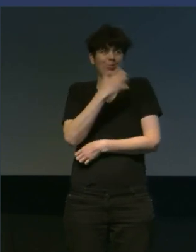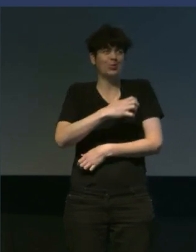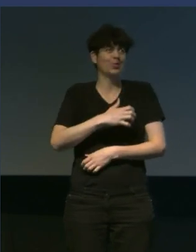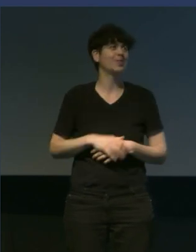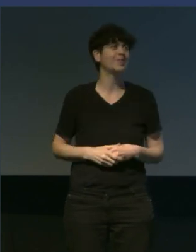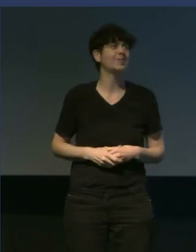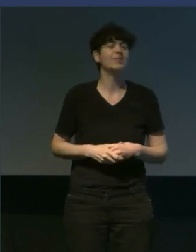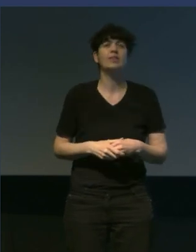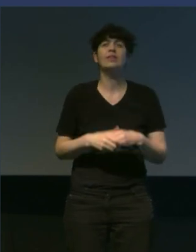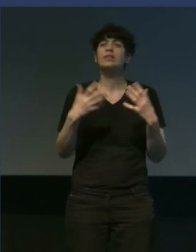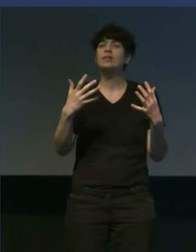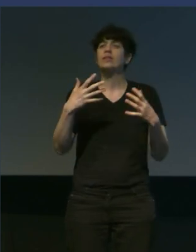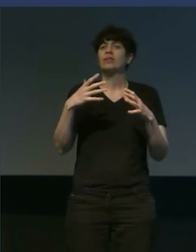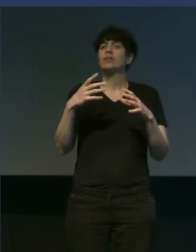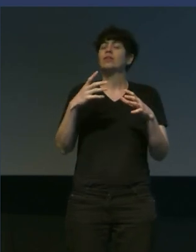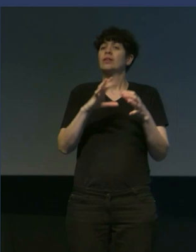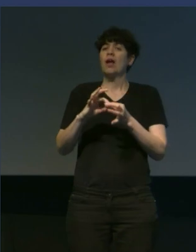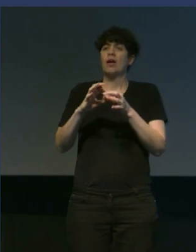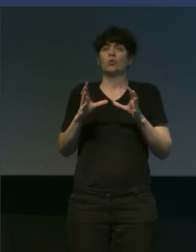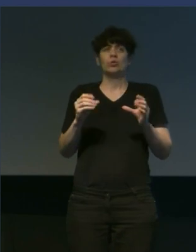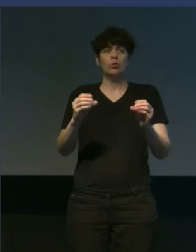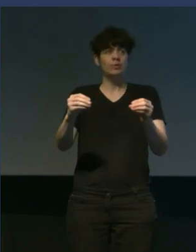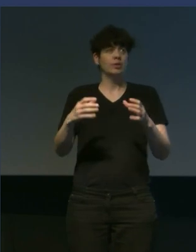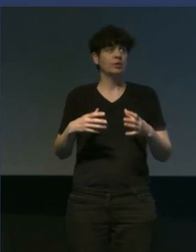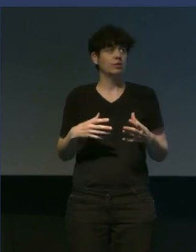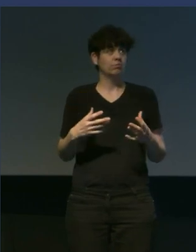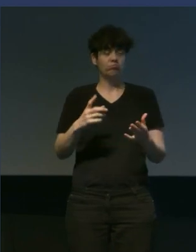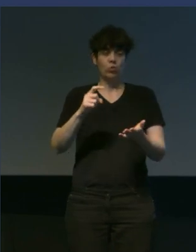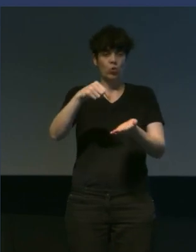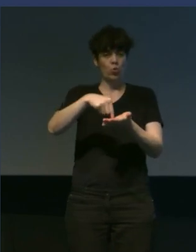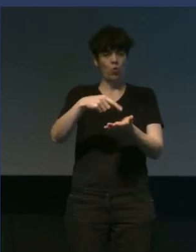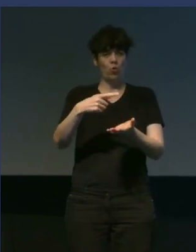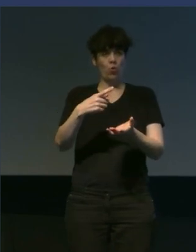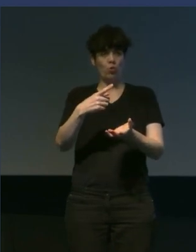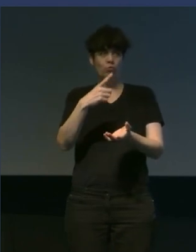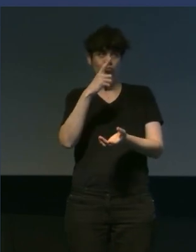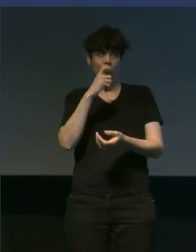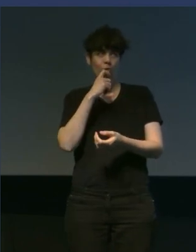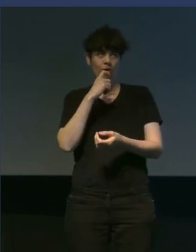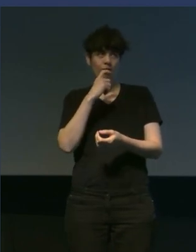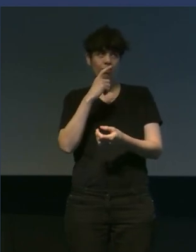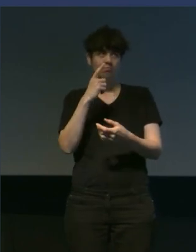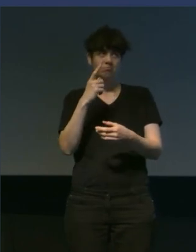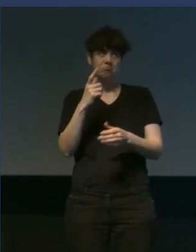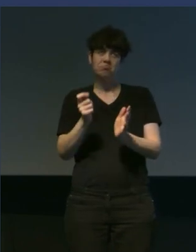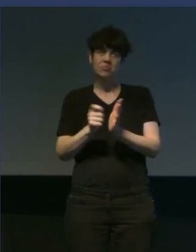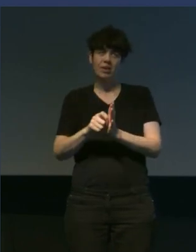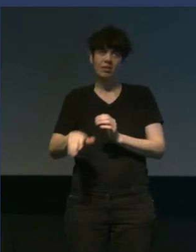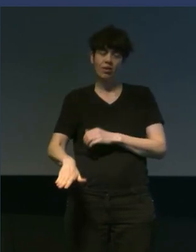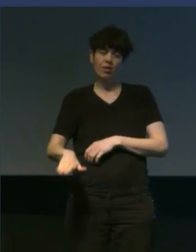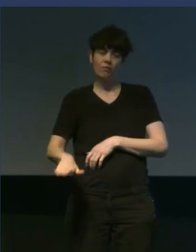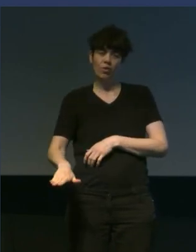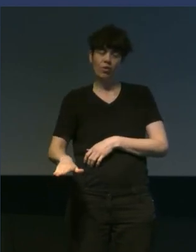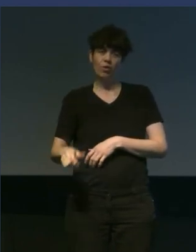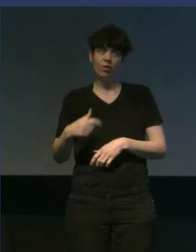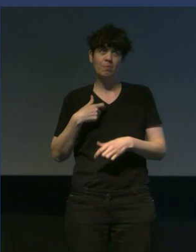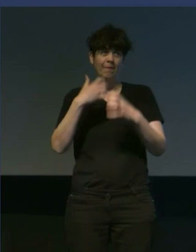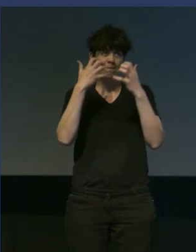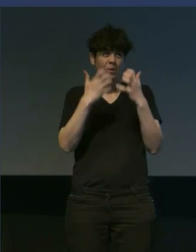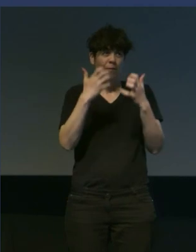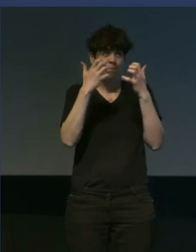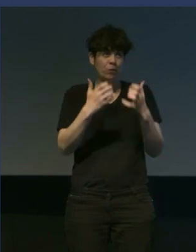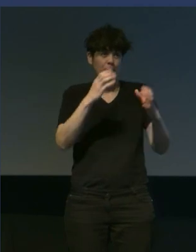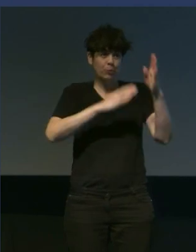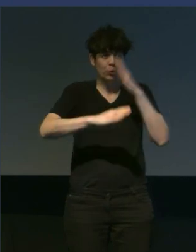Je continue sur Océanopolis parce que je pense que c'est un des lieux et une des choses qui a fait quand j'étais enfant que j'ai voulu faire biologiste